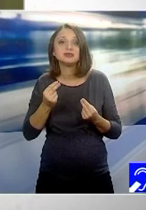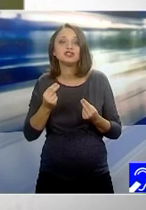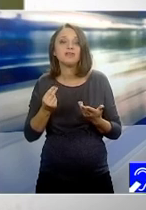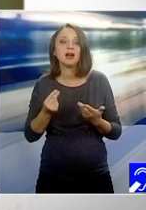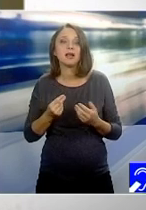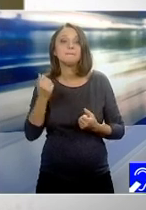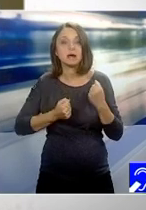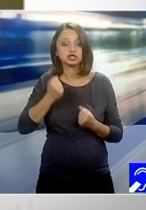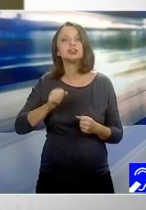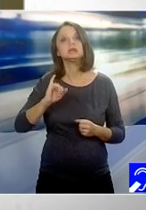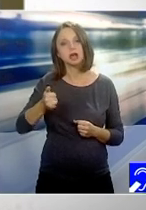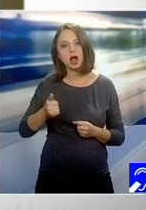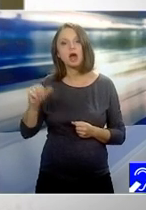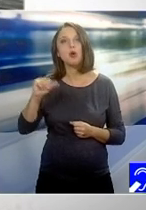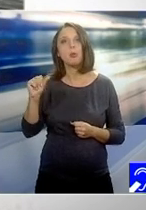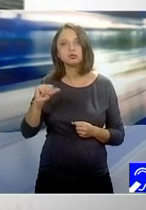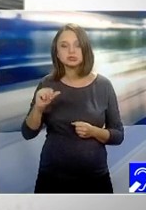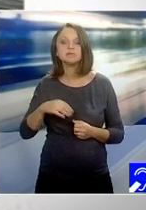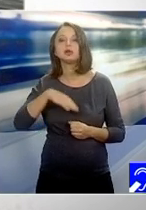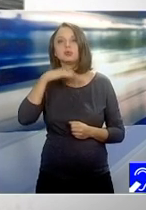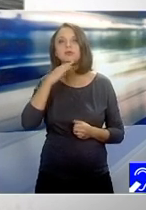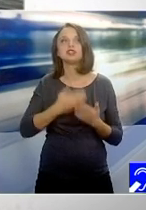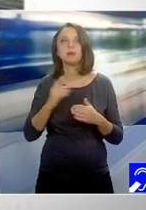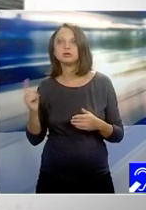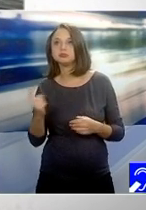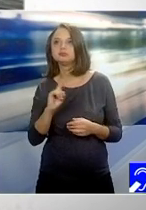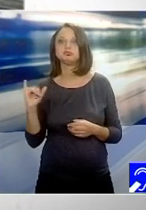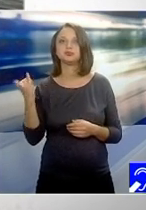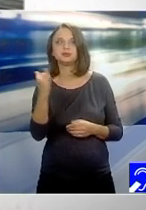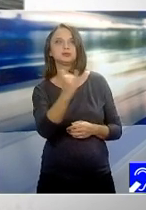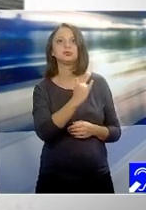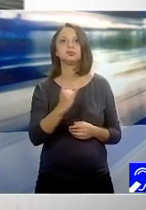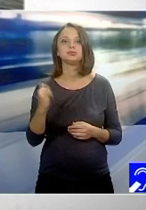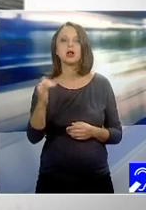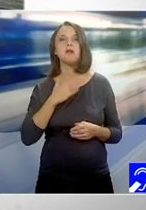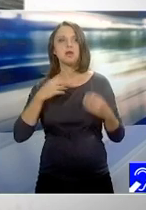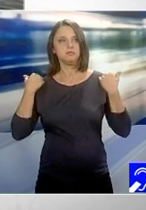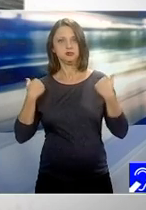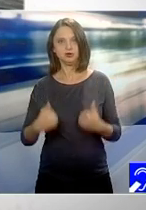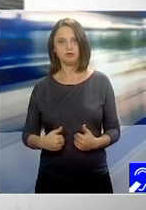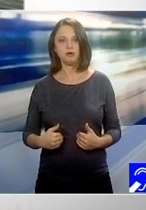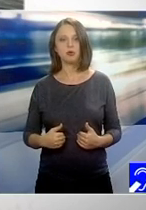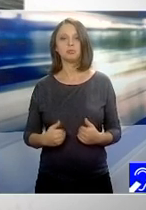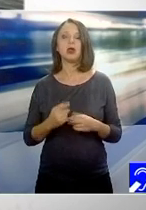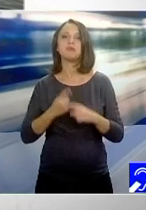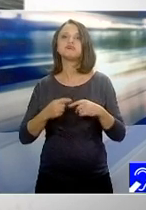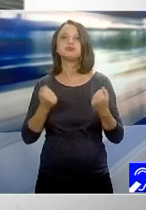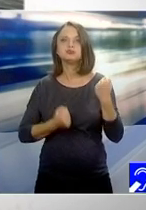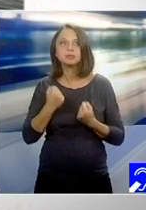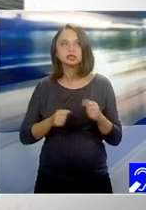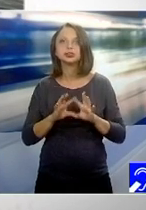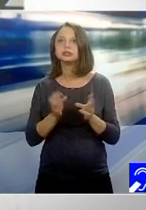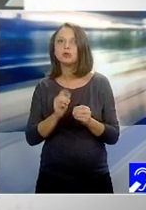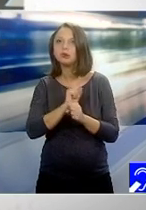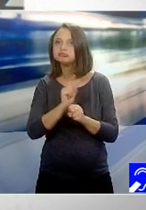Mașini o să avem combustibil suficient ca să ne putem deplasa, o să ne doteze cu uniforme, o să ne doteze mașinile. Există și